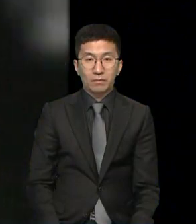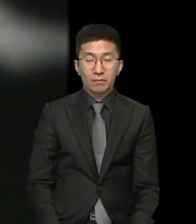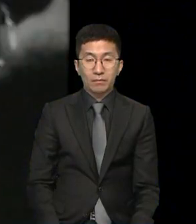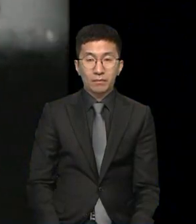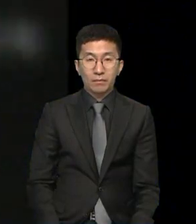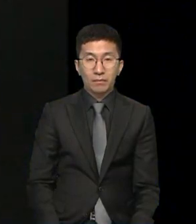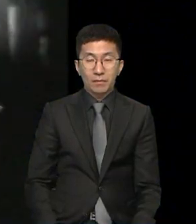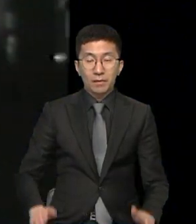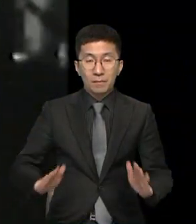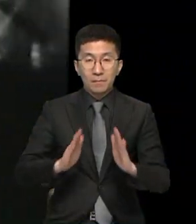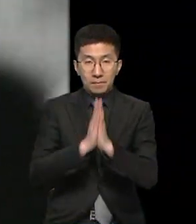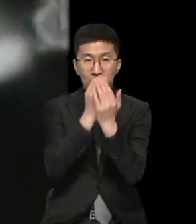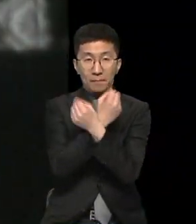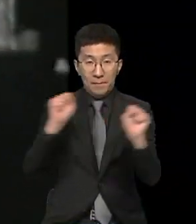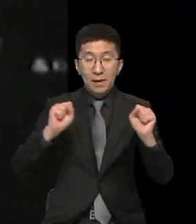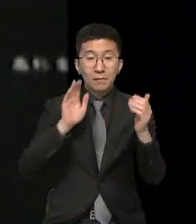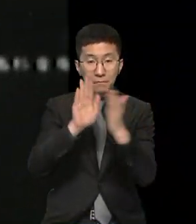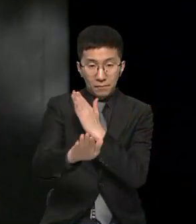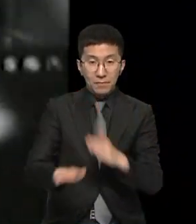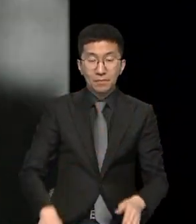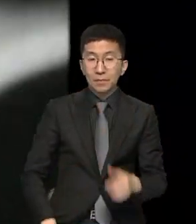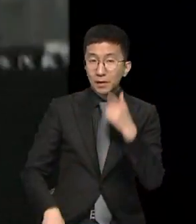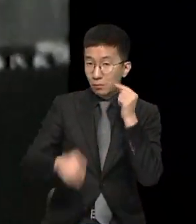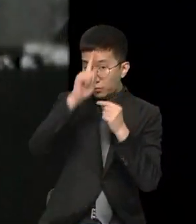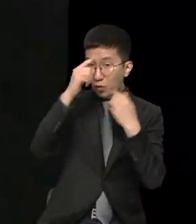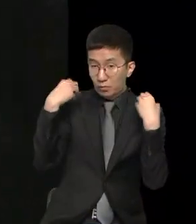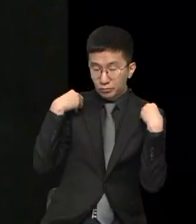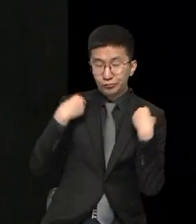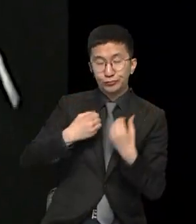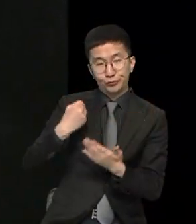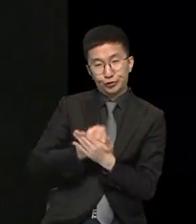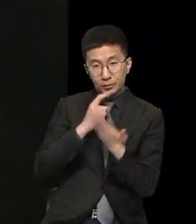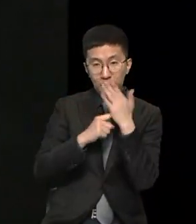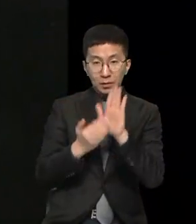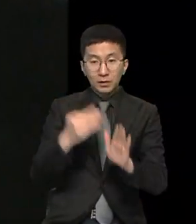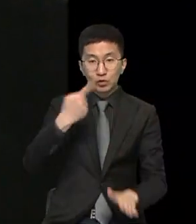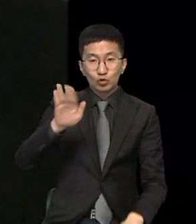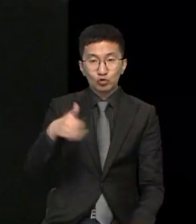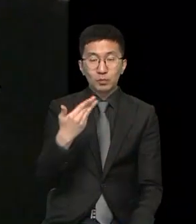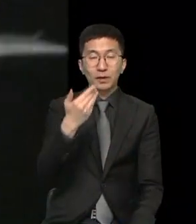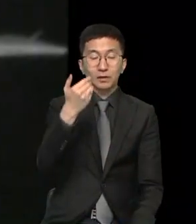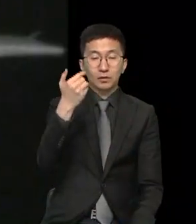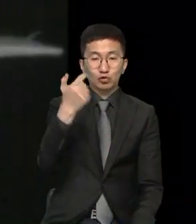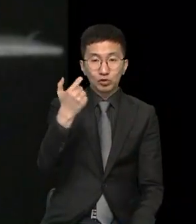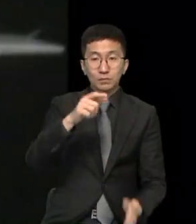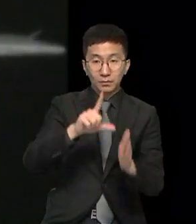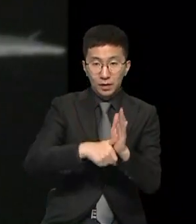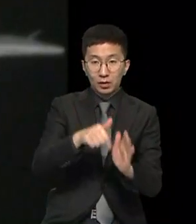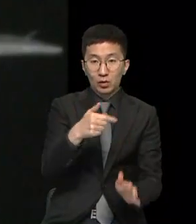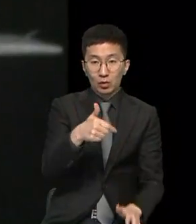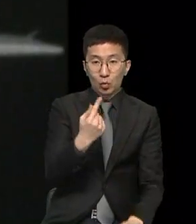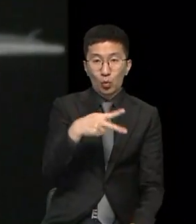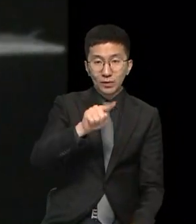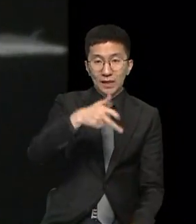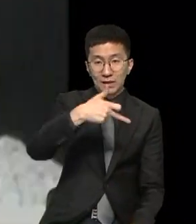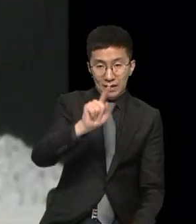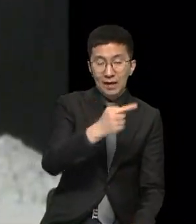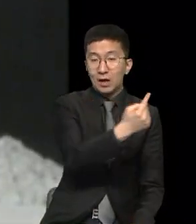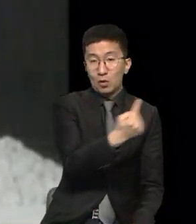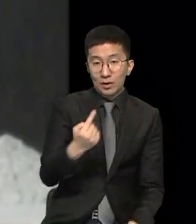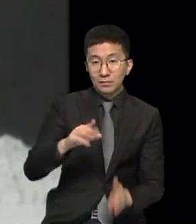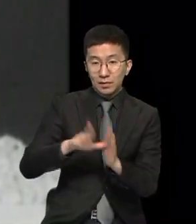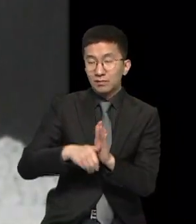해방 이후 일본 정부의 첫 유감 표현. 1960년 고사카 젠타로 외무상이 한국을 방문해 과거